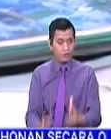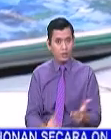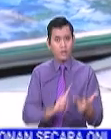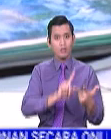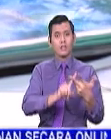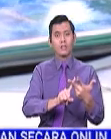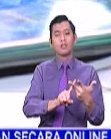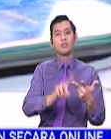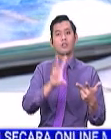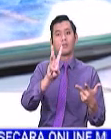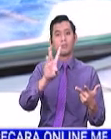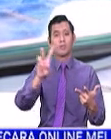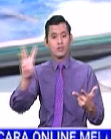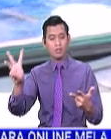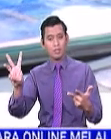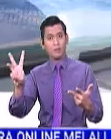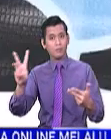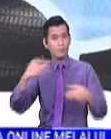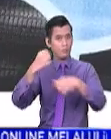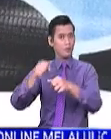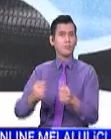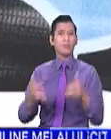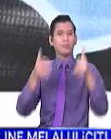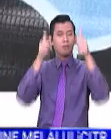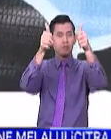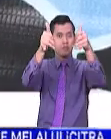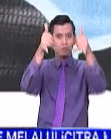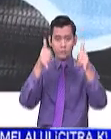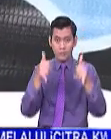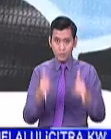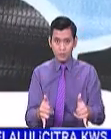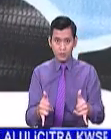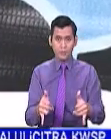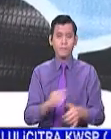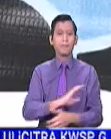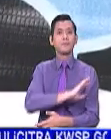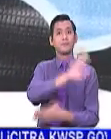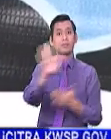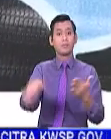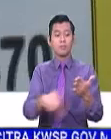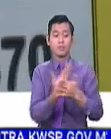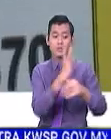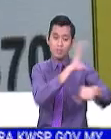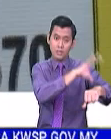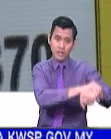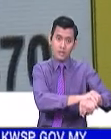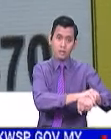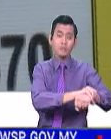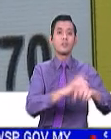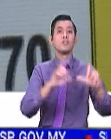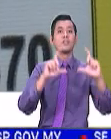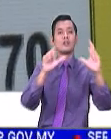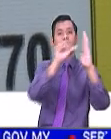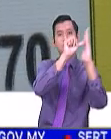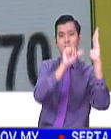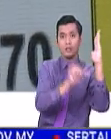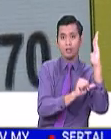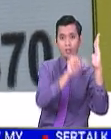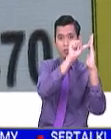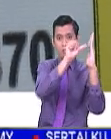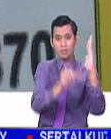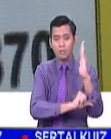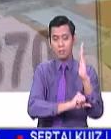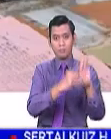keping banting untuk tujuan promosi semuanya ditangkap disiksa di bawah section 5 kurungan dua atau pemberian pinjaman uang